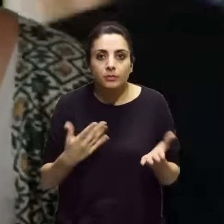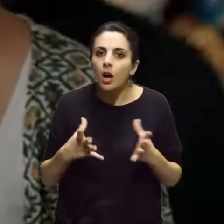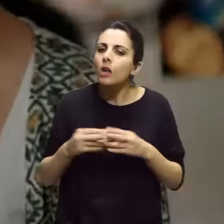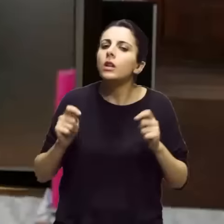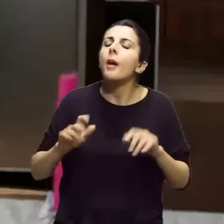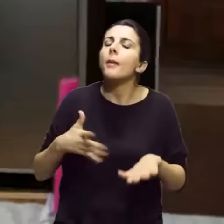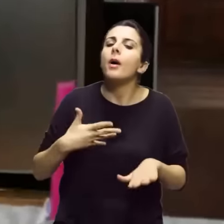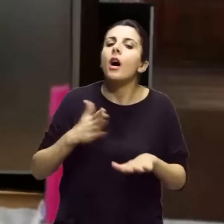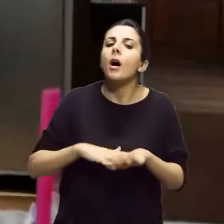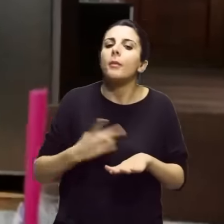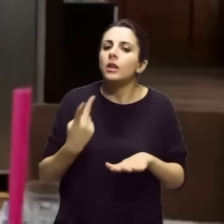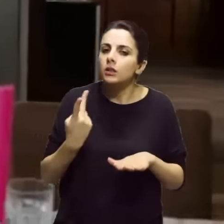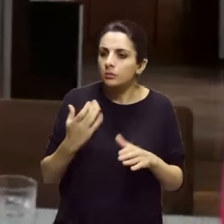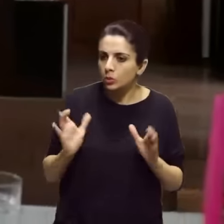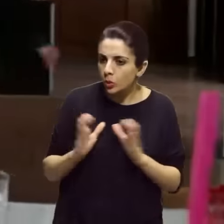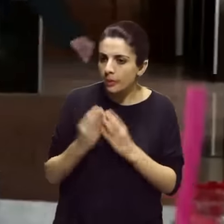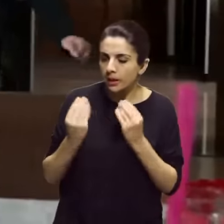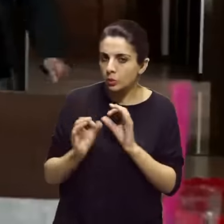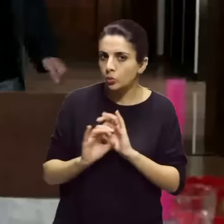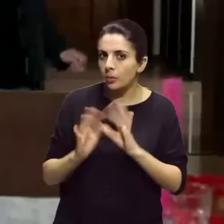Kaçırmayız, merak etme. Biz seninle harika takım olduk.